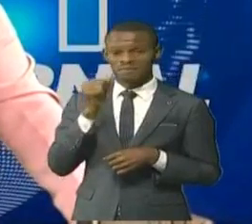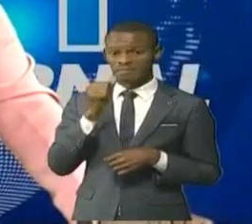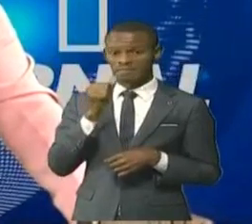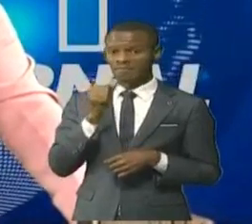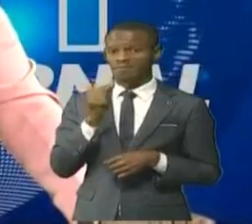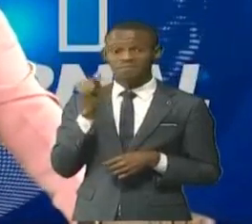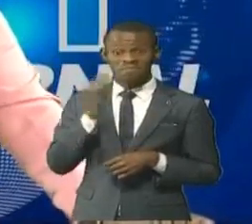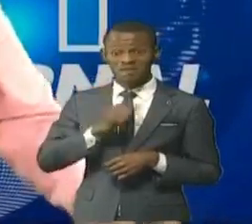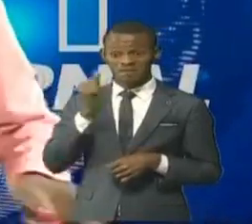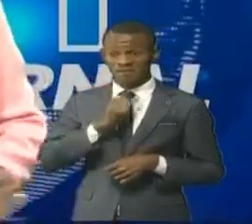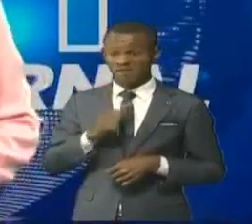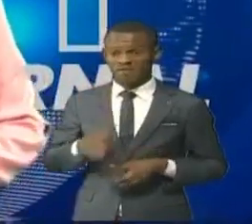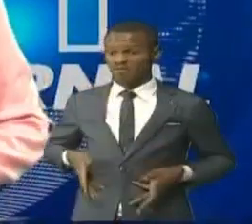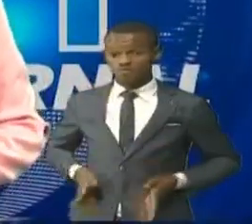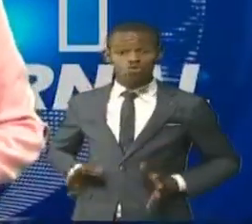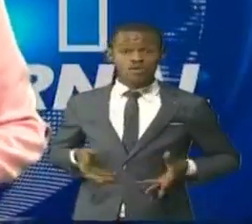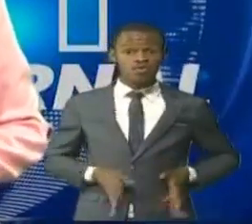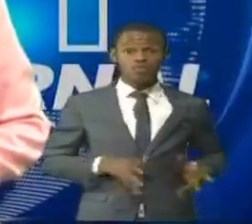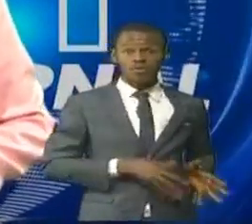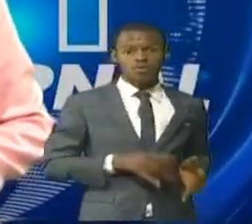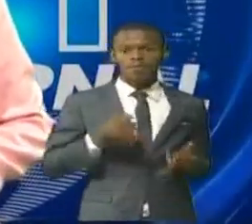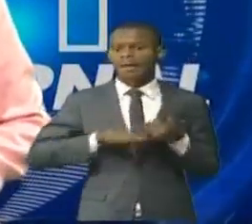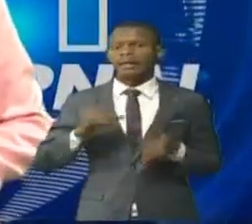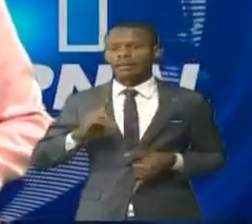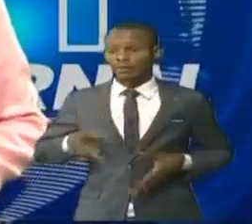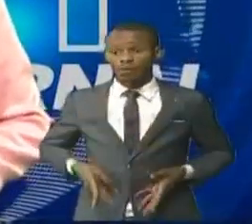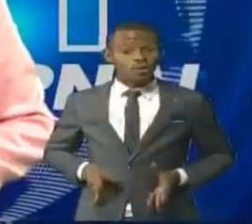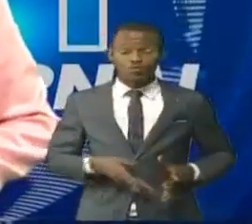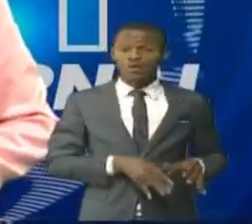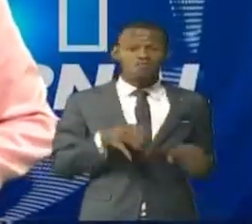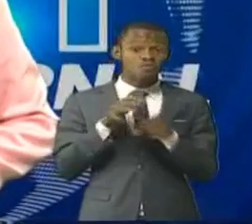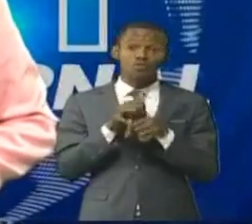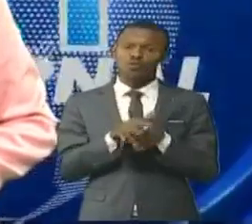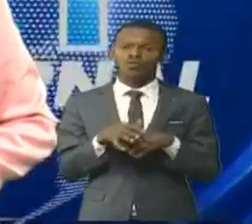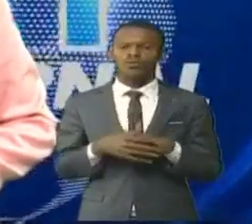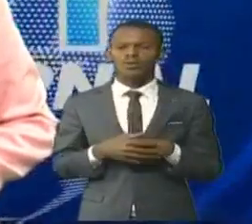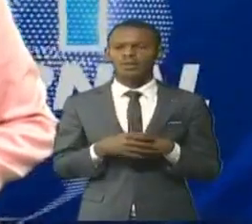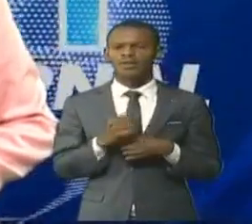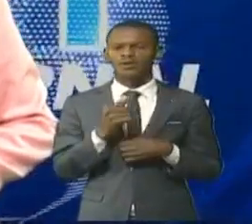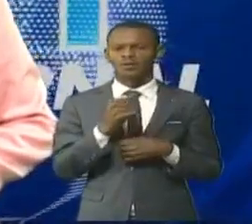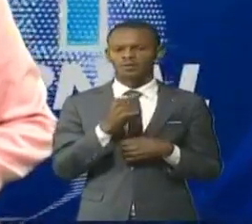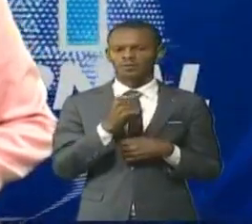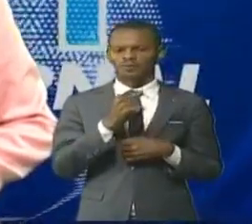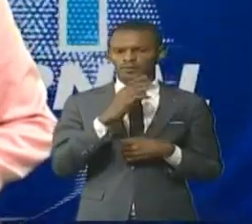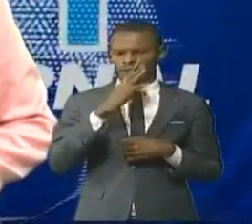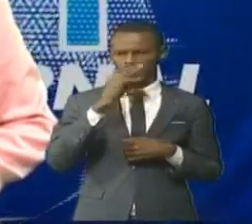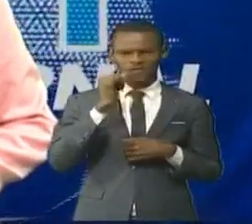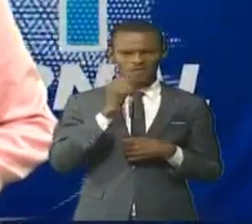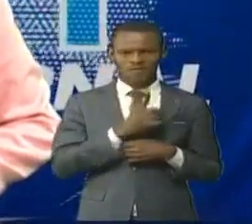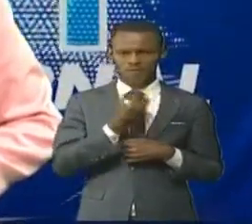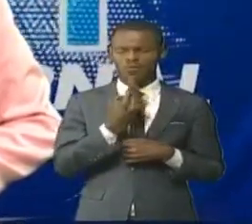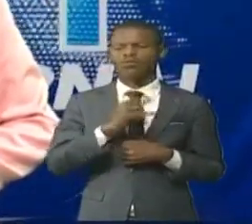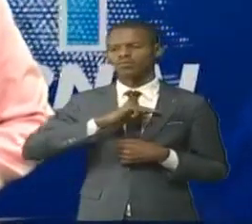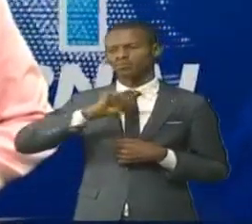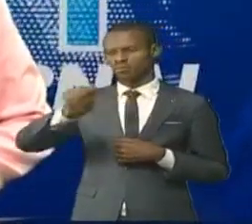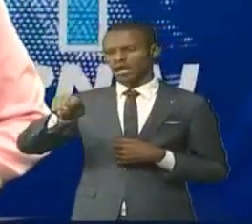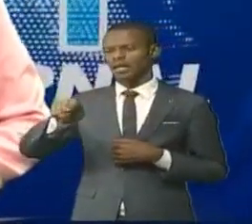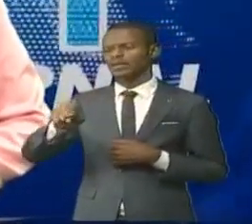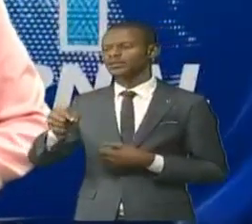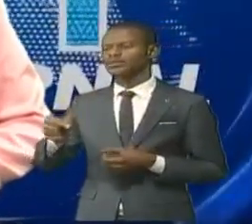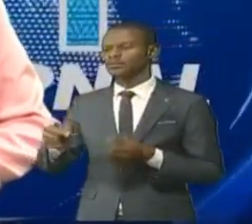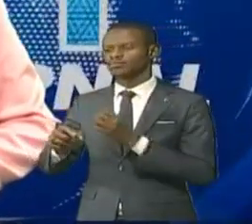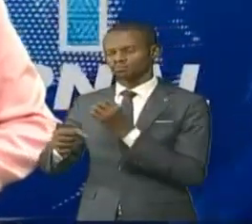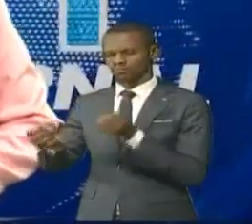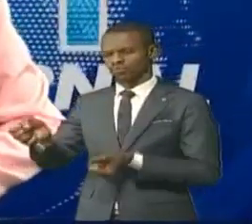Keren Tendai, présidente de la fondation qui porte son nom. Elle compte rendre ces femmes mères célibataires utiles à la société. Diane